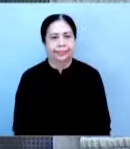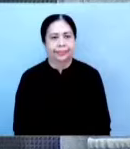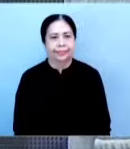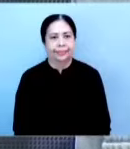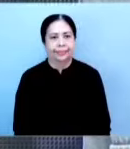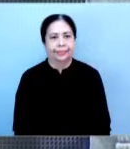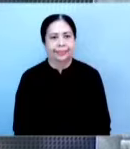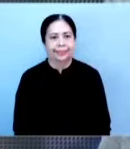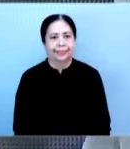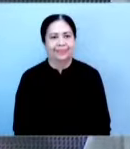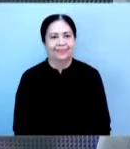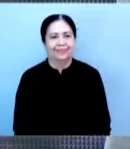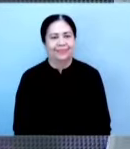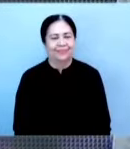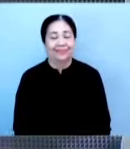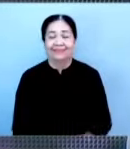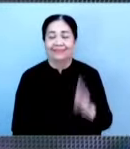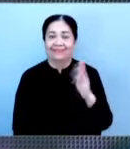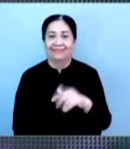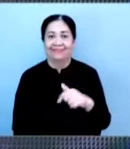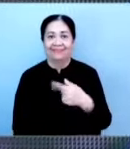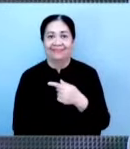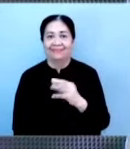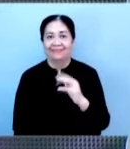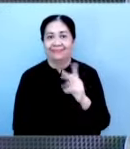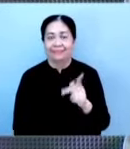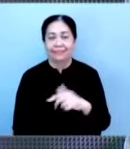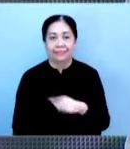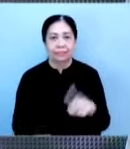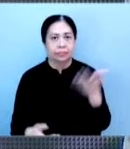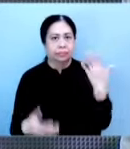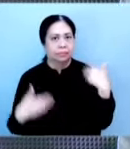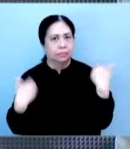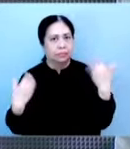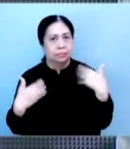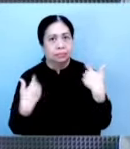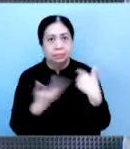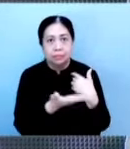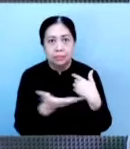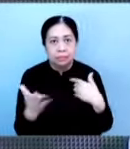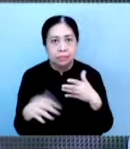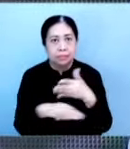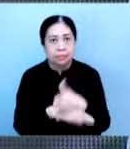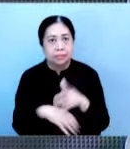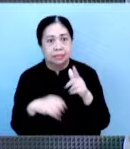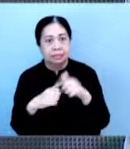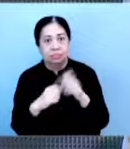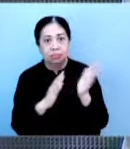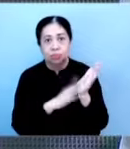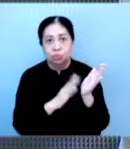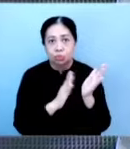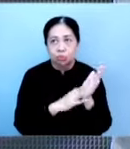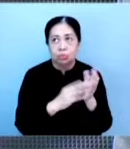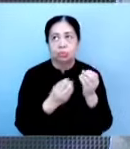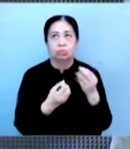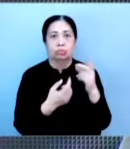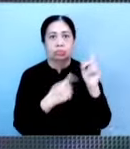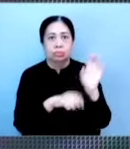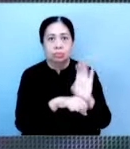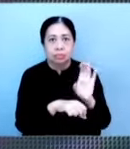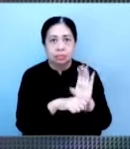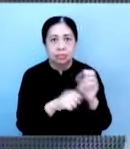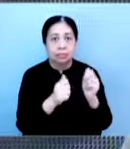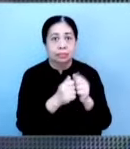n babalik ang Good morning kapatid doong kabataan natin pagkatapos natin sa school o magsimba kasama ang ating